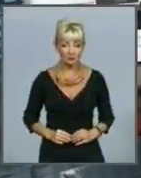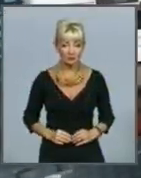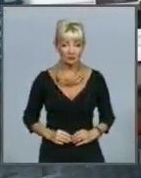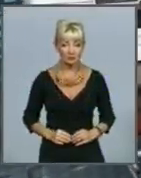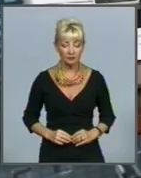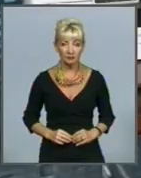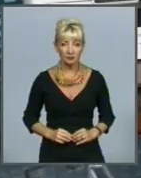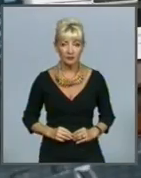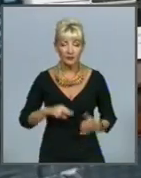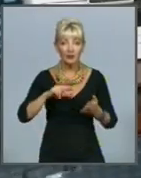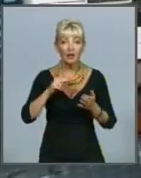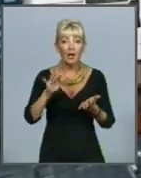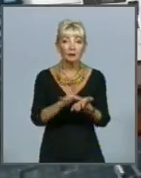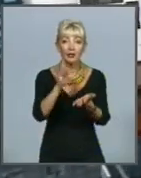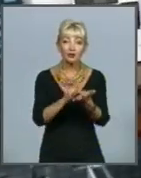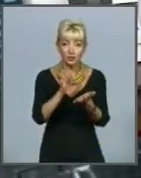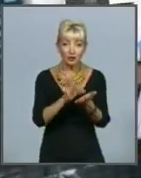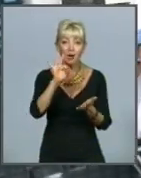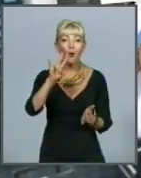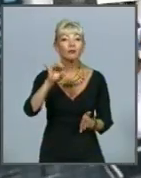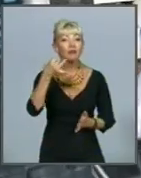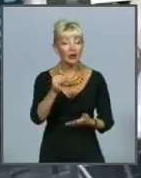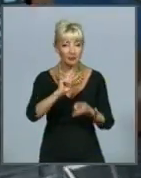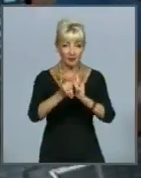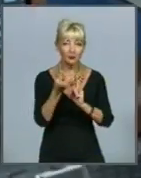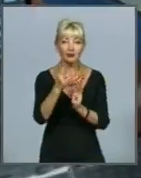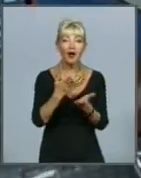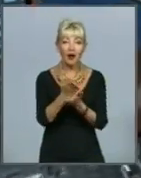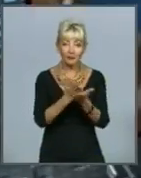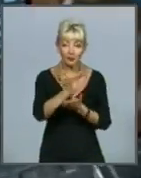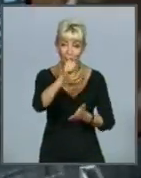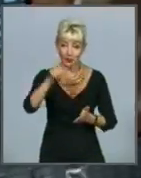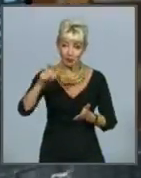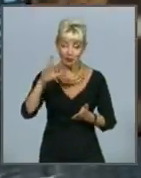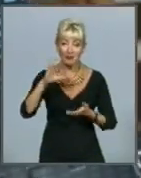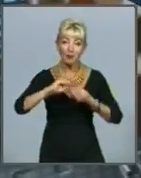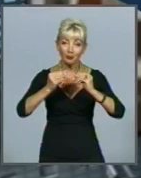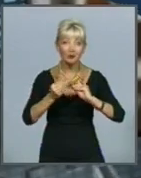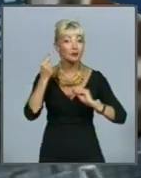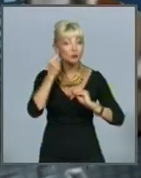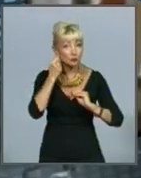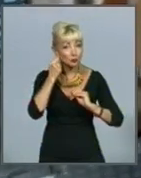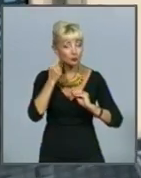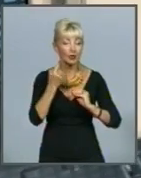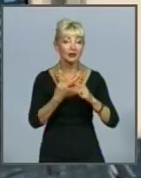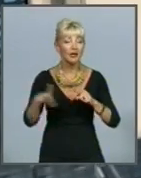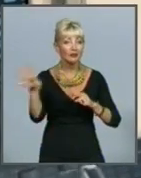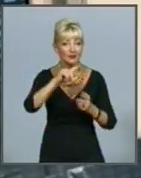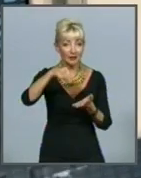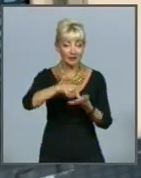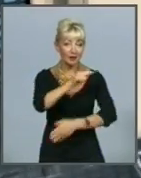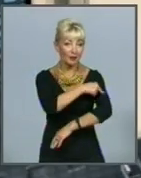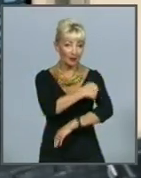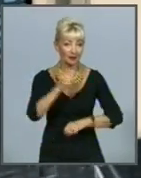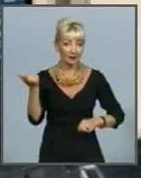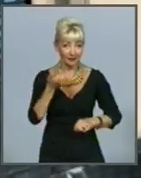Планшети з функцією онлайн-сурдоперекладу для обслуговування пацієнтів з проблемами слуху з'явилися у всіх міських поліклініках Харкова. Пристрої були